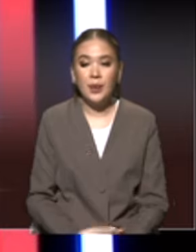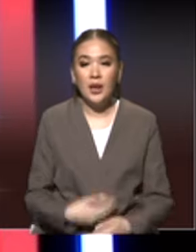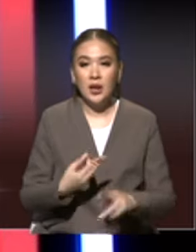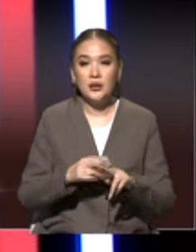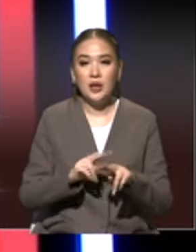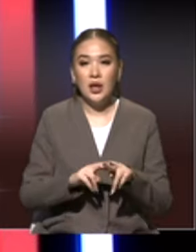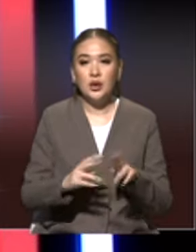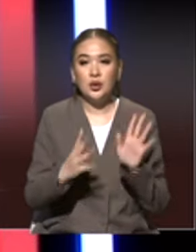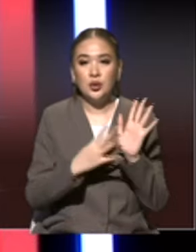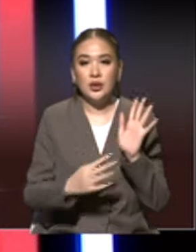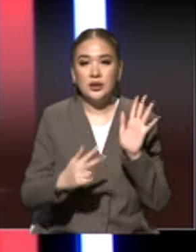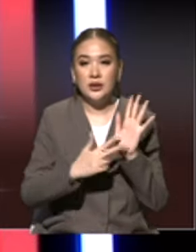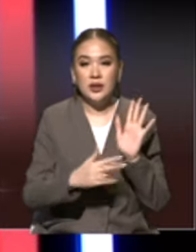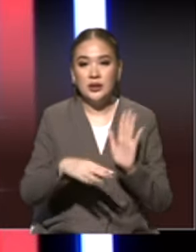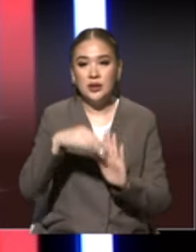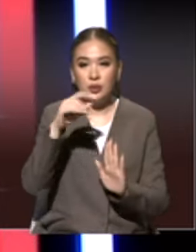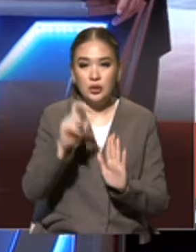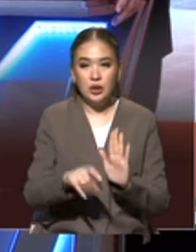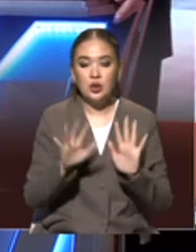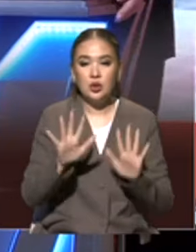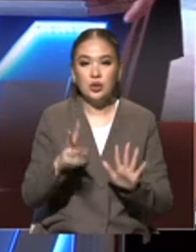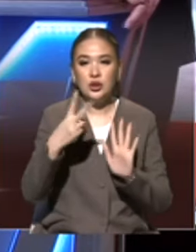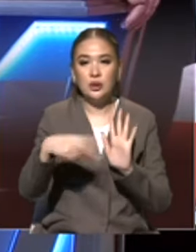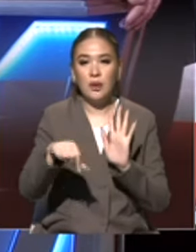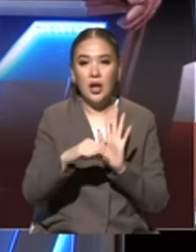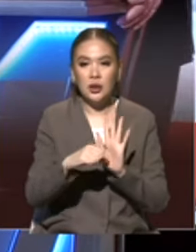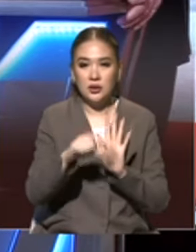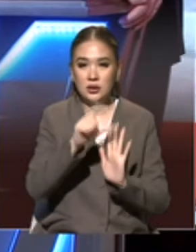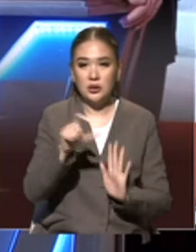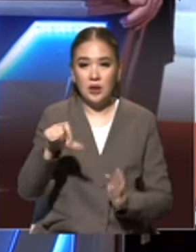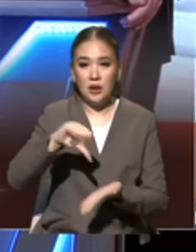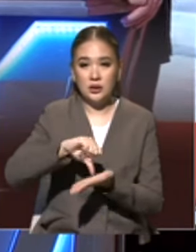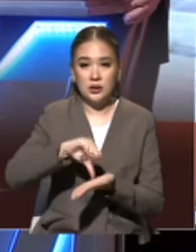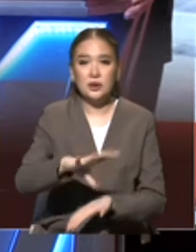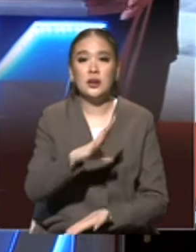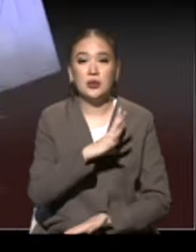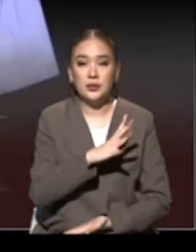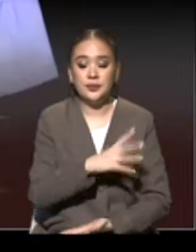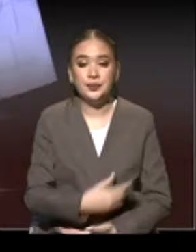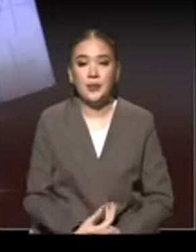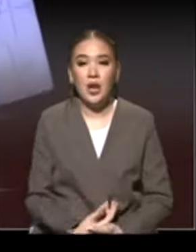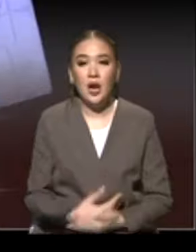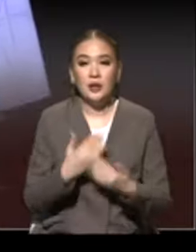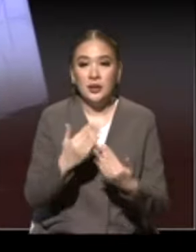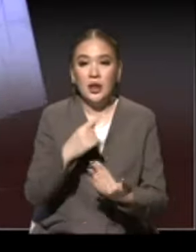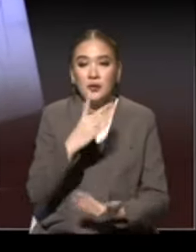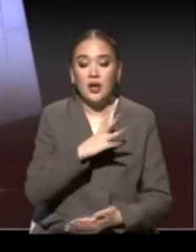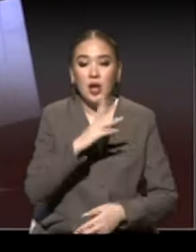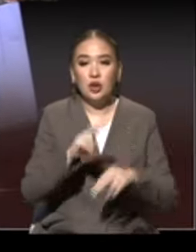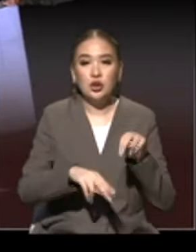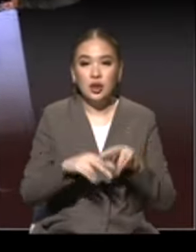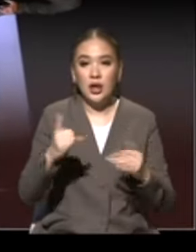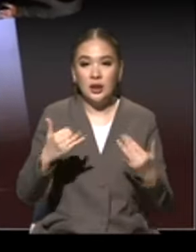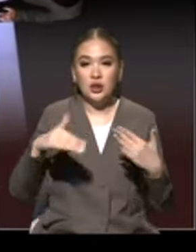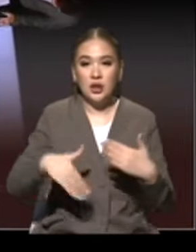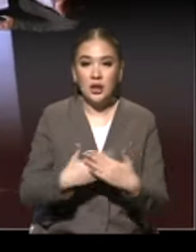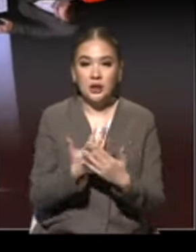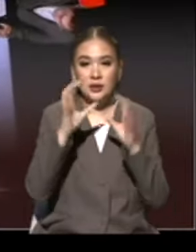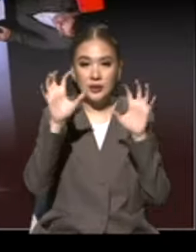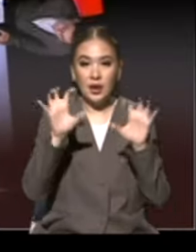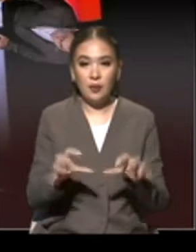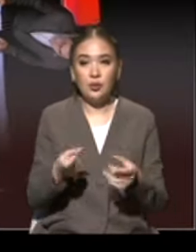бұған 98 депутаттың 26 депутаты қатысты. Енді жаңағы сіз айтып отырған құрылысшам қазіргі жаңа заң төңірегінде айта берейін